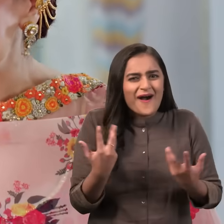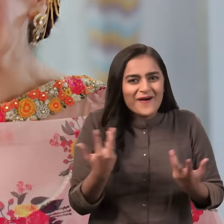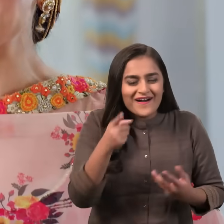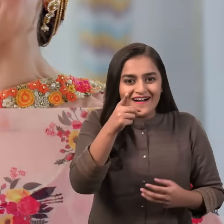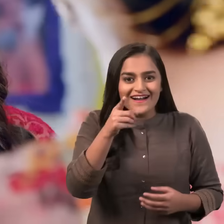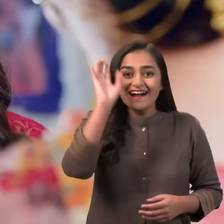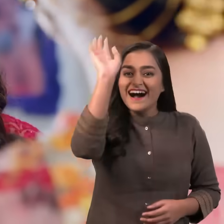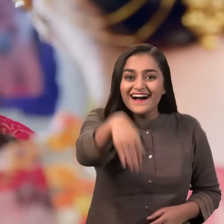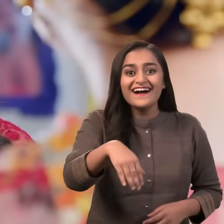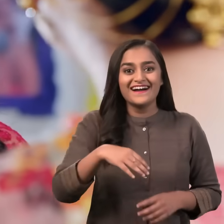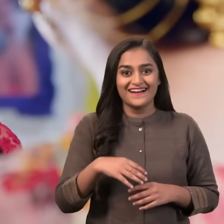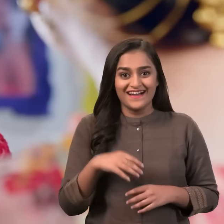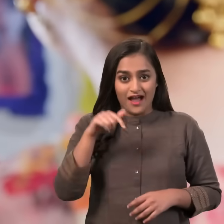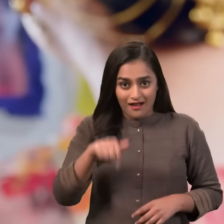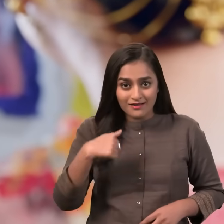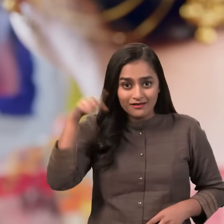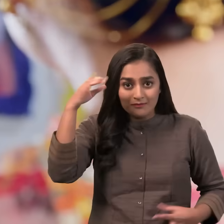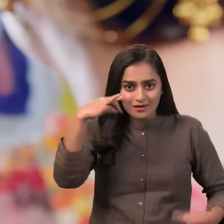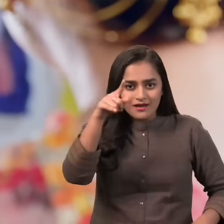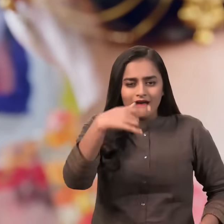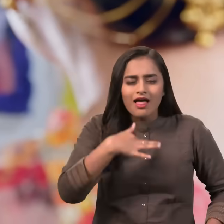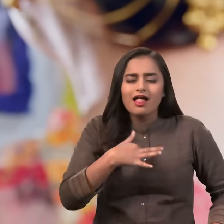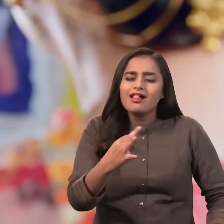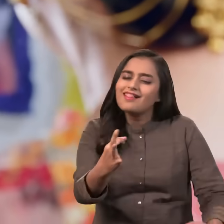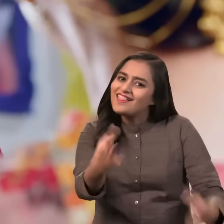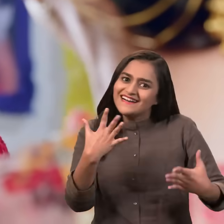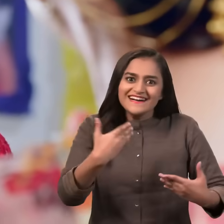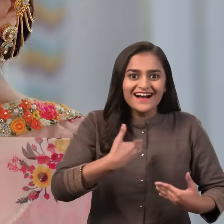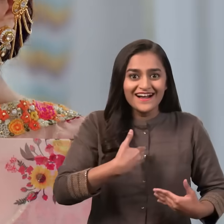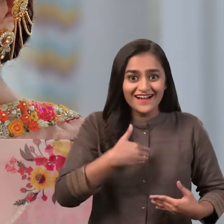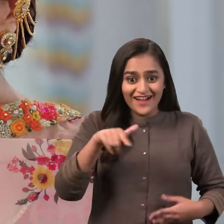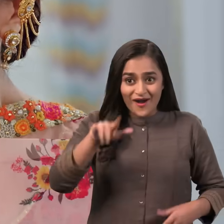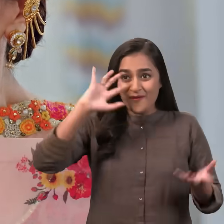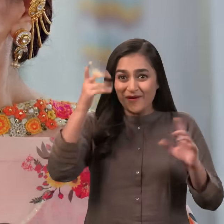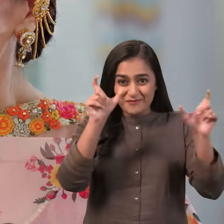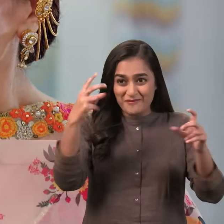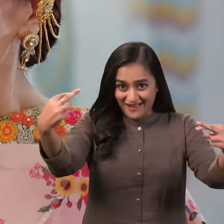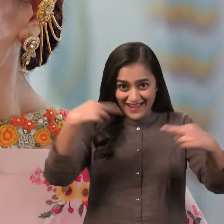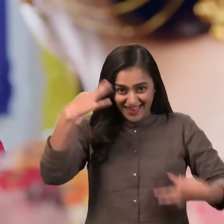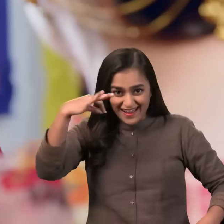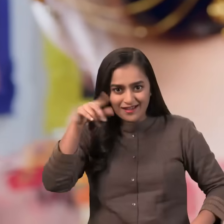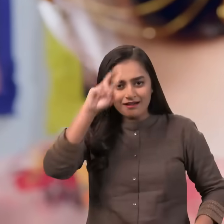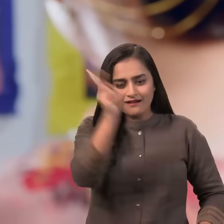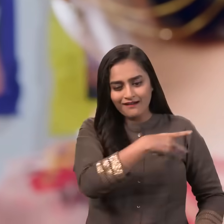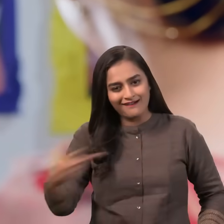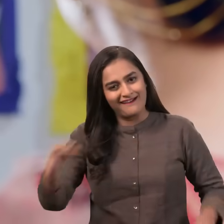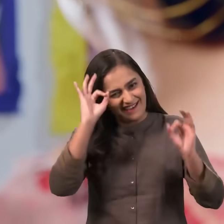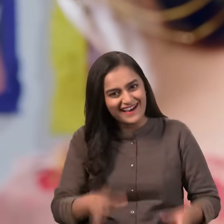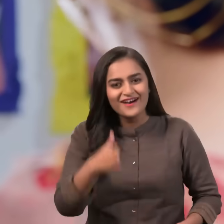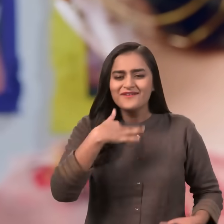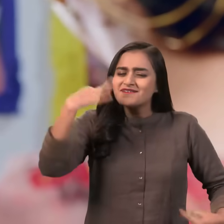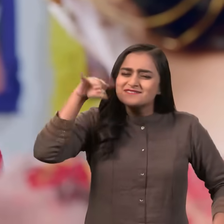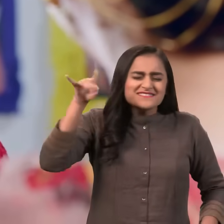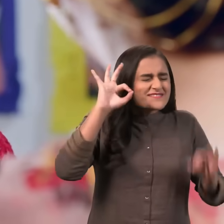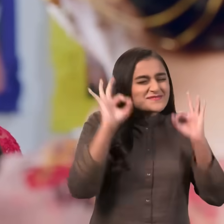कैसे नाची तू? शर्मो दादी, आज तो ना मतलब मैंने आग लगा दी, आग। मेरा डांस परफॉर्मेंस देख के ना दुनिया तो वहीं दी एंड हो गई